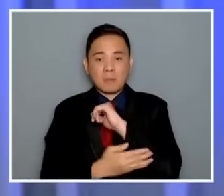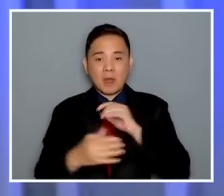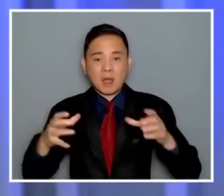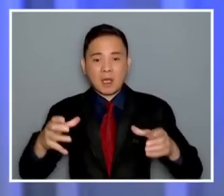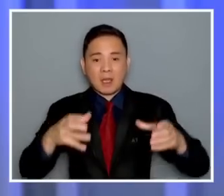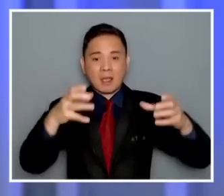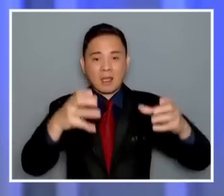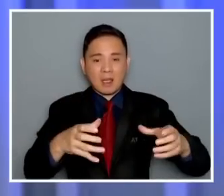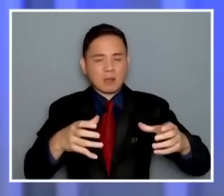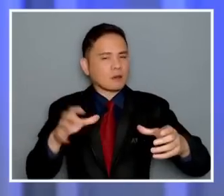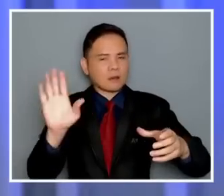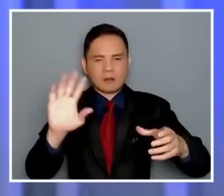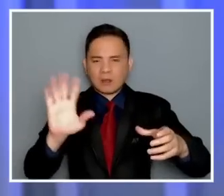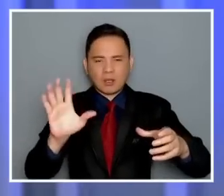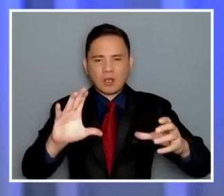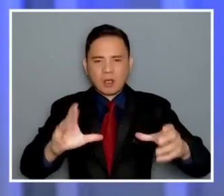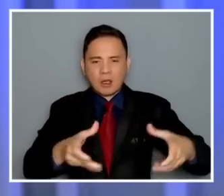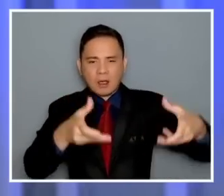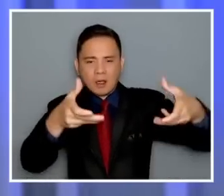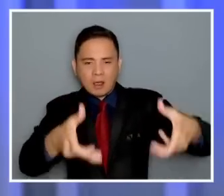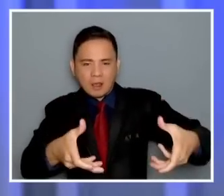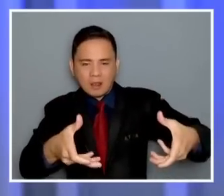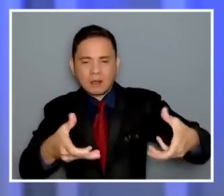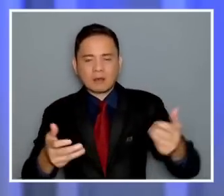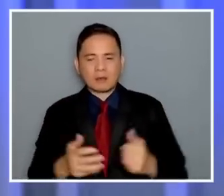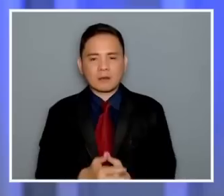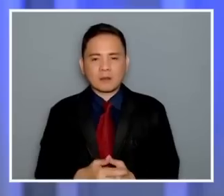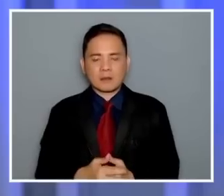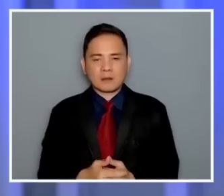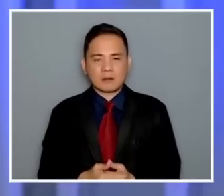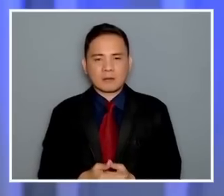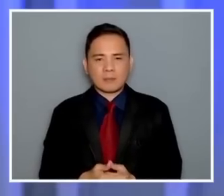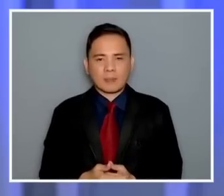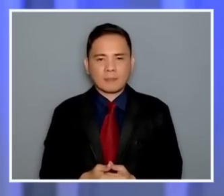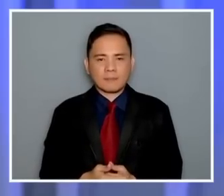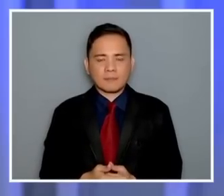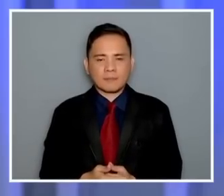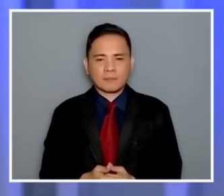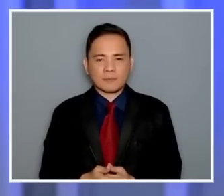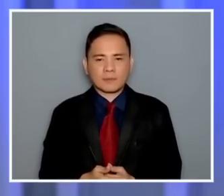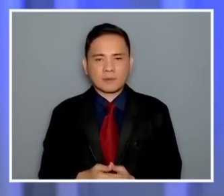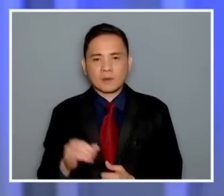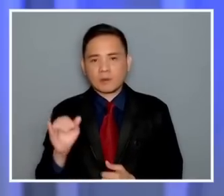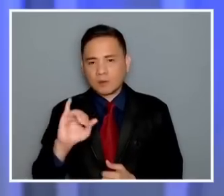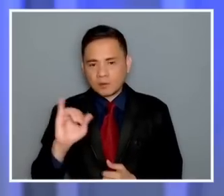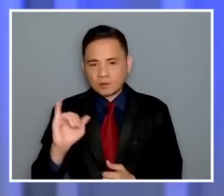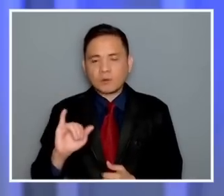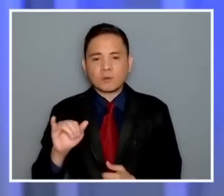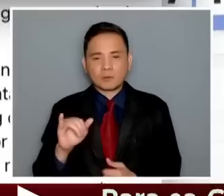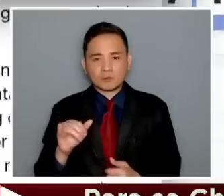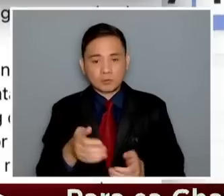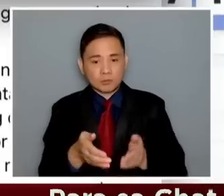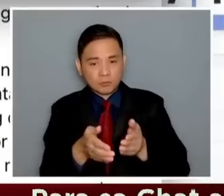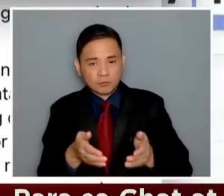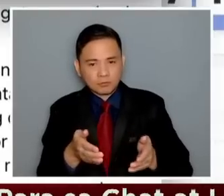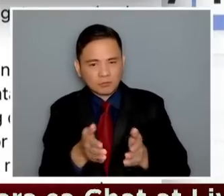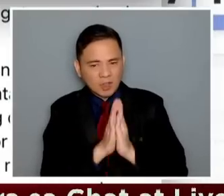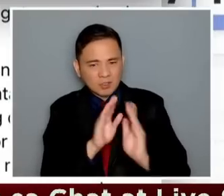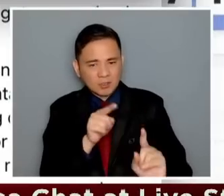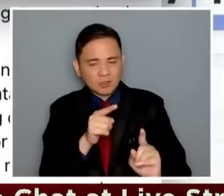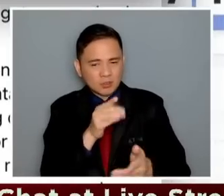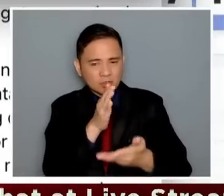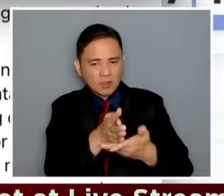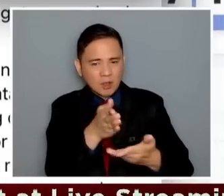nakaangkop sa conveyor belt kaya nilagyan ng isa pang pasahero. Agad din anilang inihinto ng operator ang makina nang sumabit na ang bag